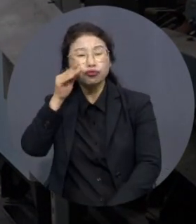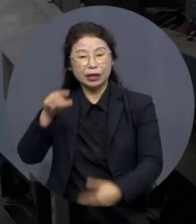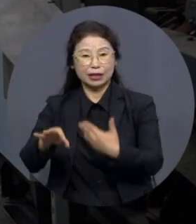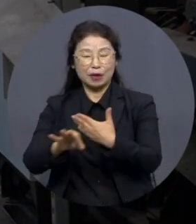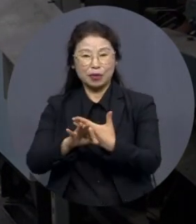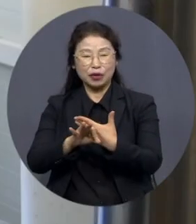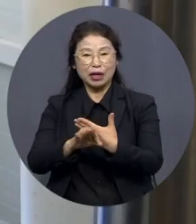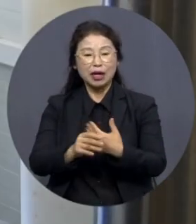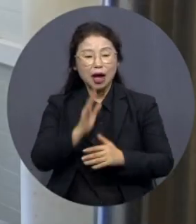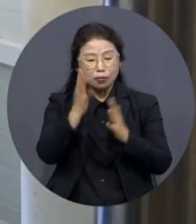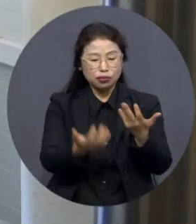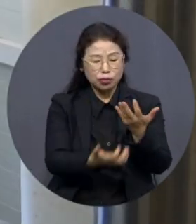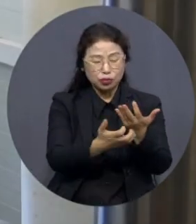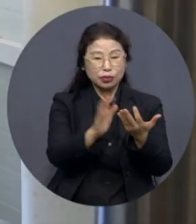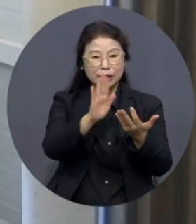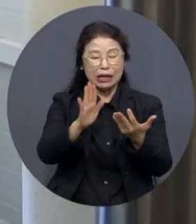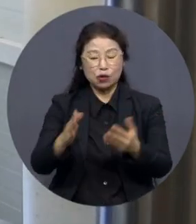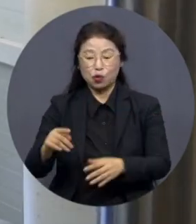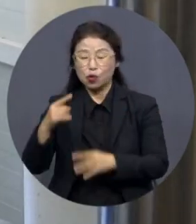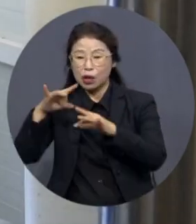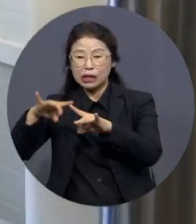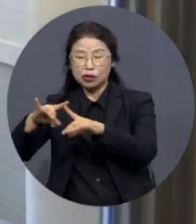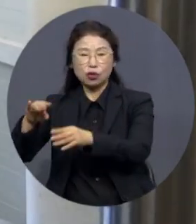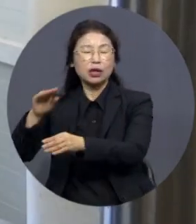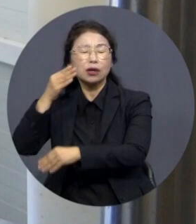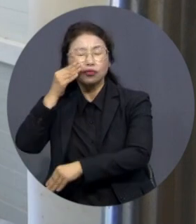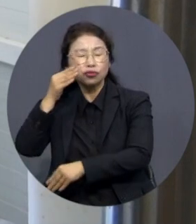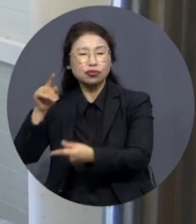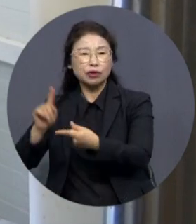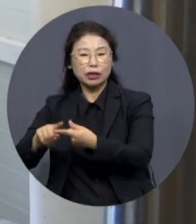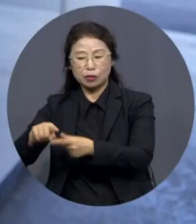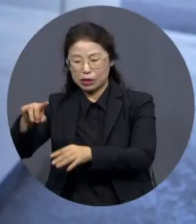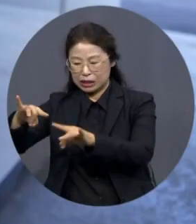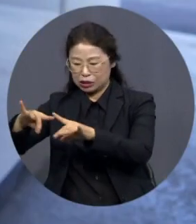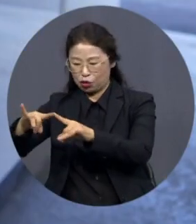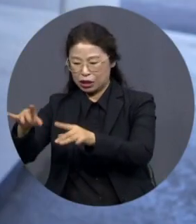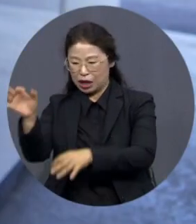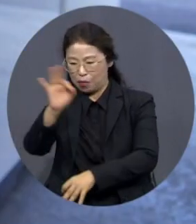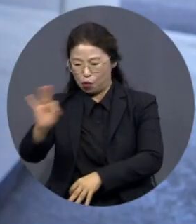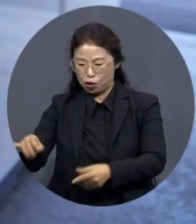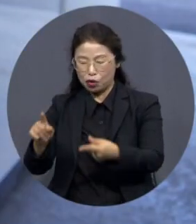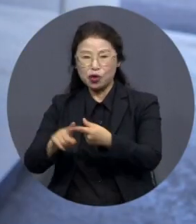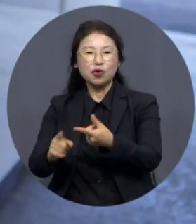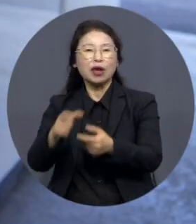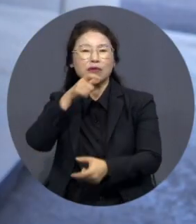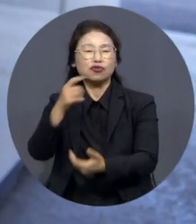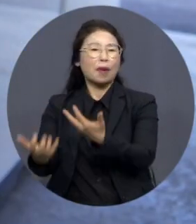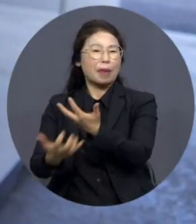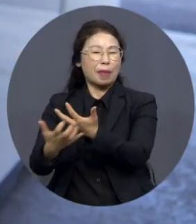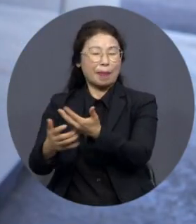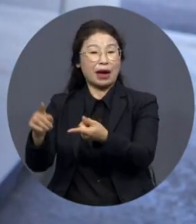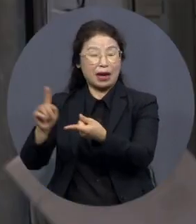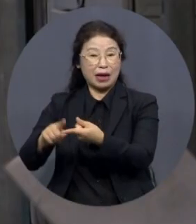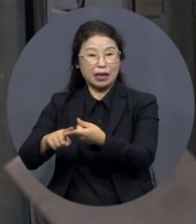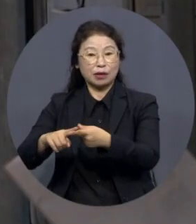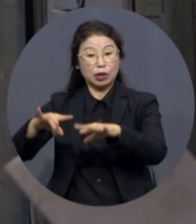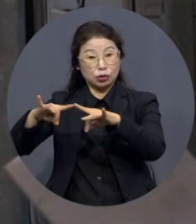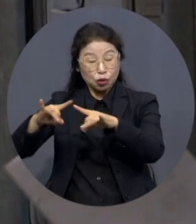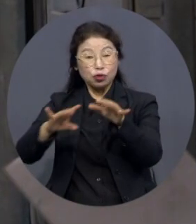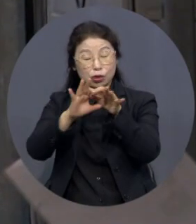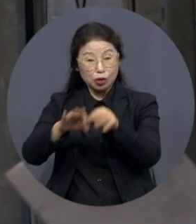따로 설치된 전기 보일러를 가동해 물을 데웁니다. 출력 제한을 막아주기 때문에 보상도